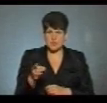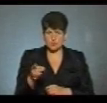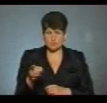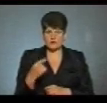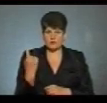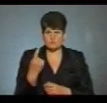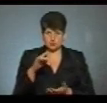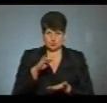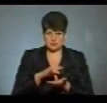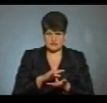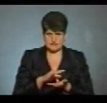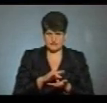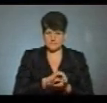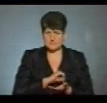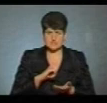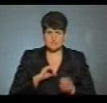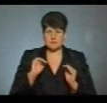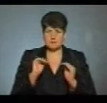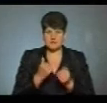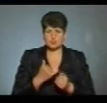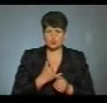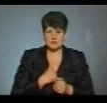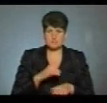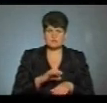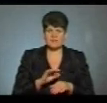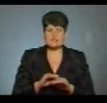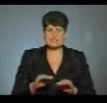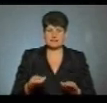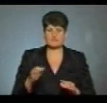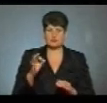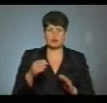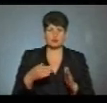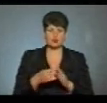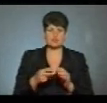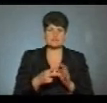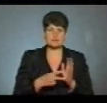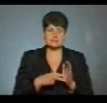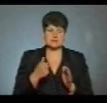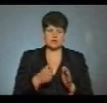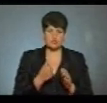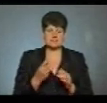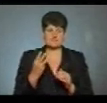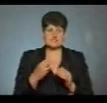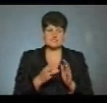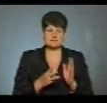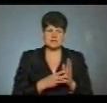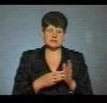і в обласному центрі. Найменше в нас хворіє дітей від 0 до 17 років, з 18